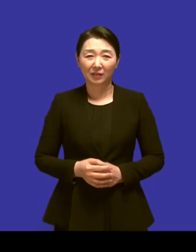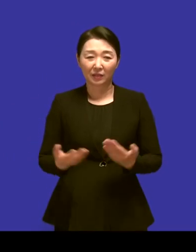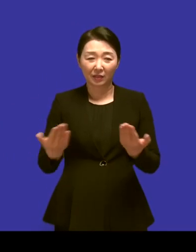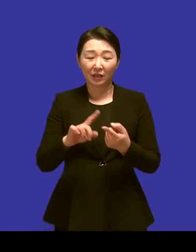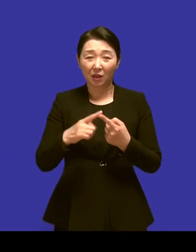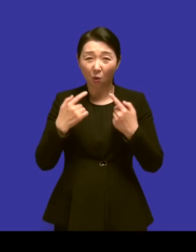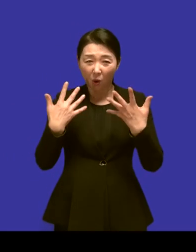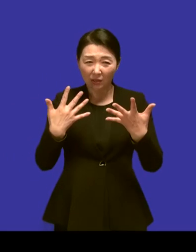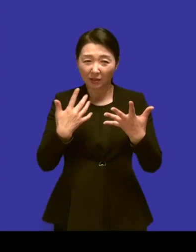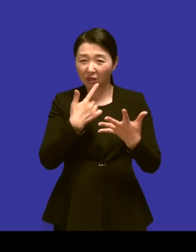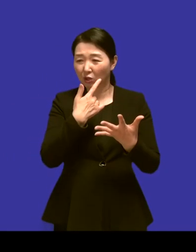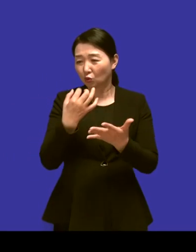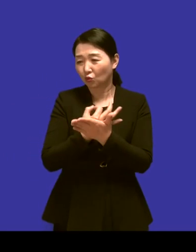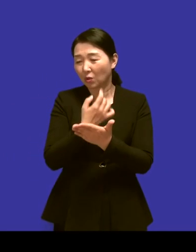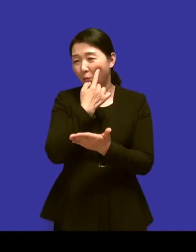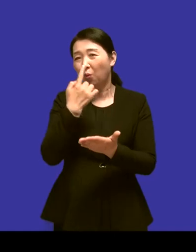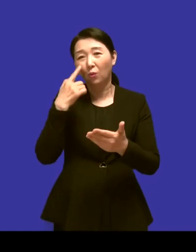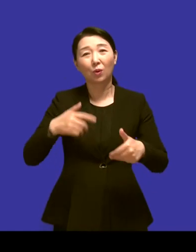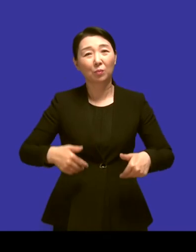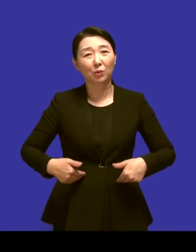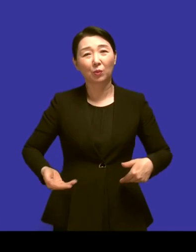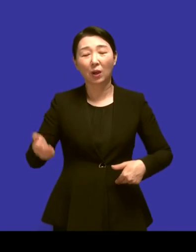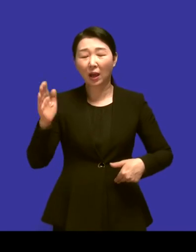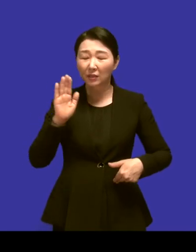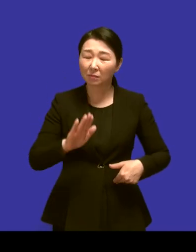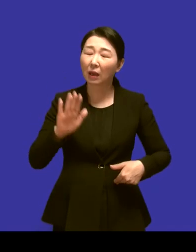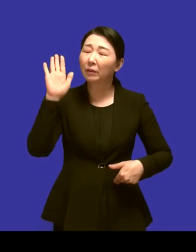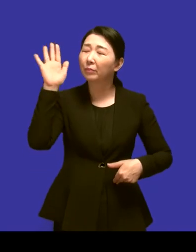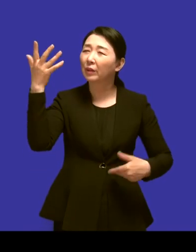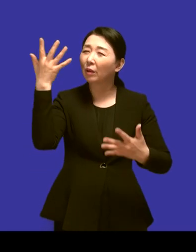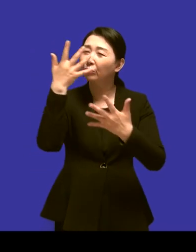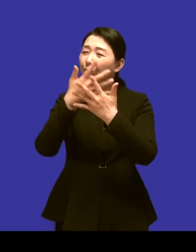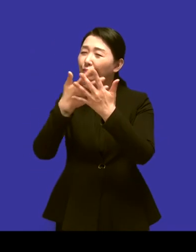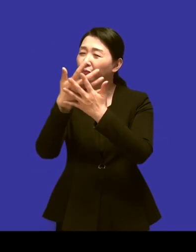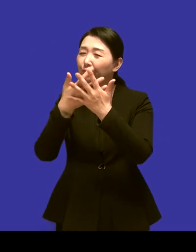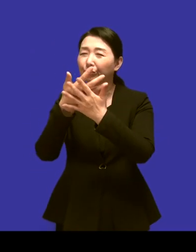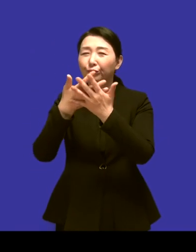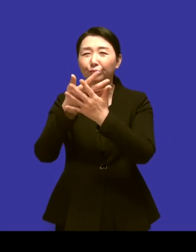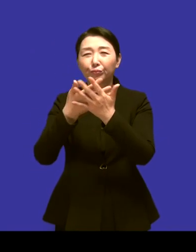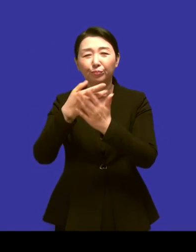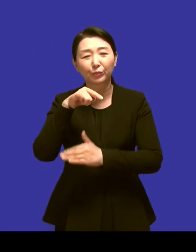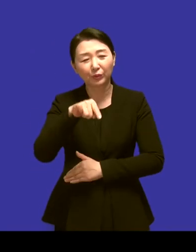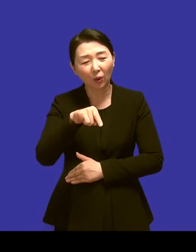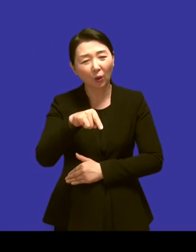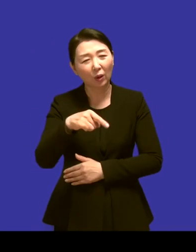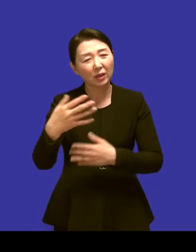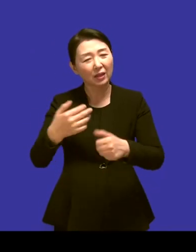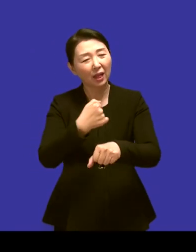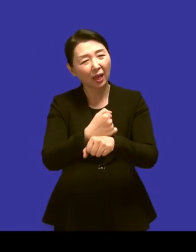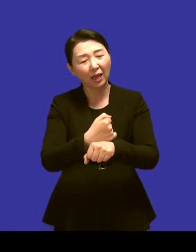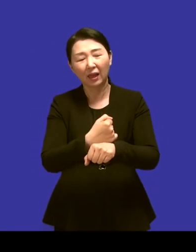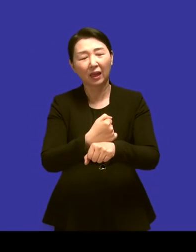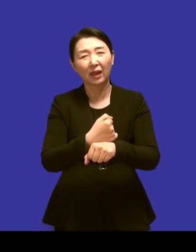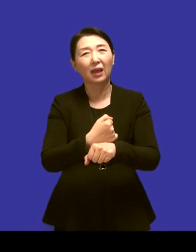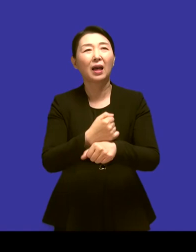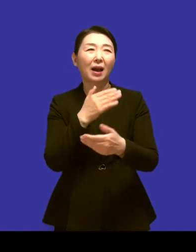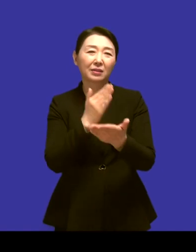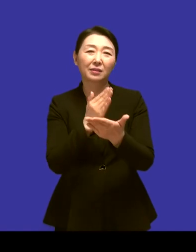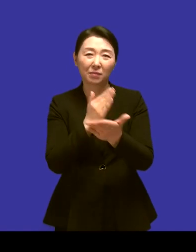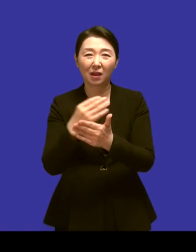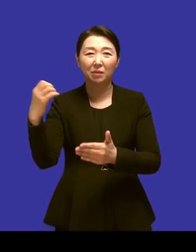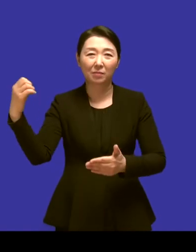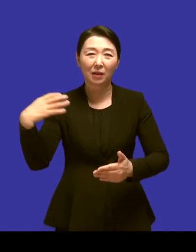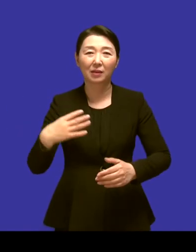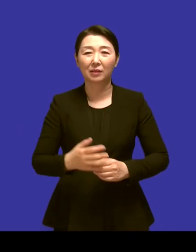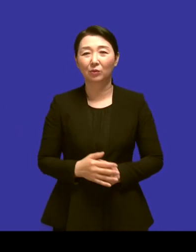부모님 마음들은 다 같으니까 근데 불확실한 그런 곳에 뭔가 너를 이렇게 하고 싶지 않다 뭔가 안 그랬으면 좋겠다 이런